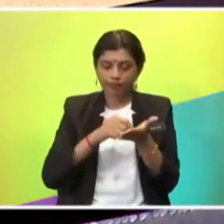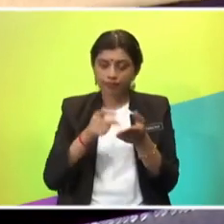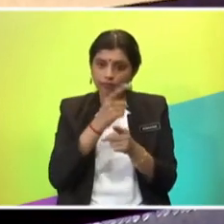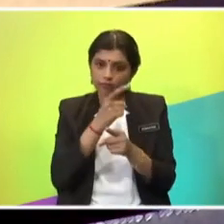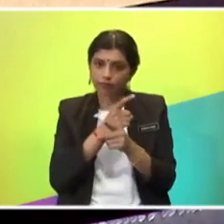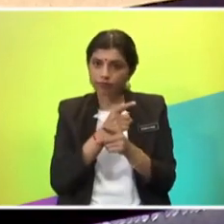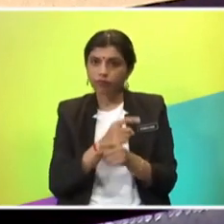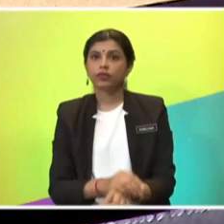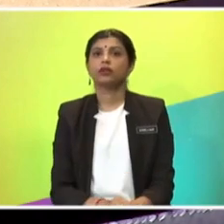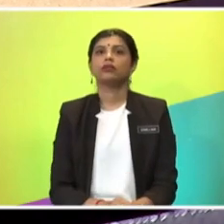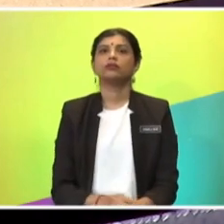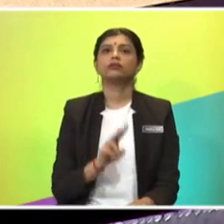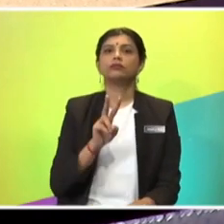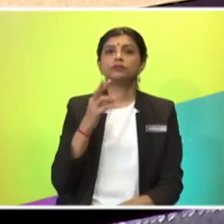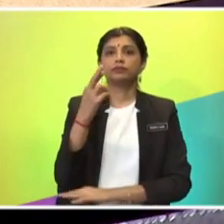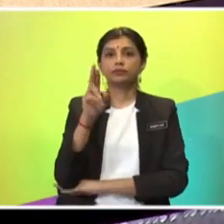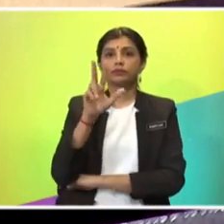2341